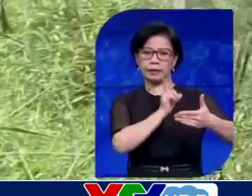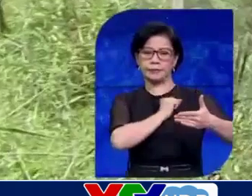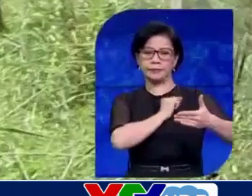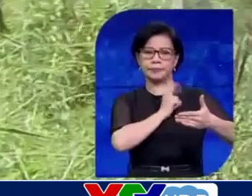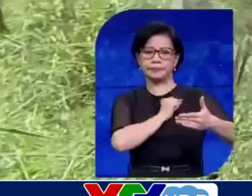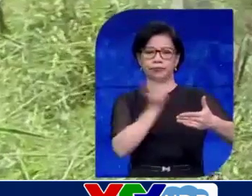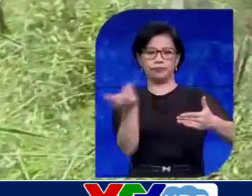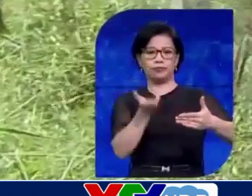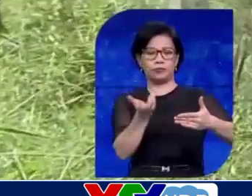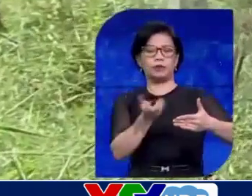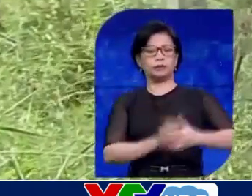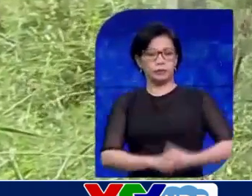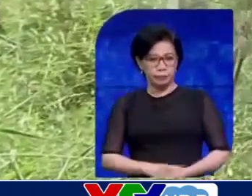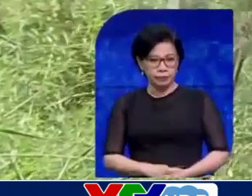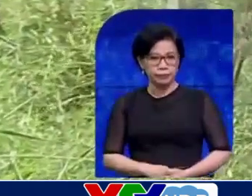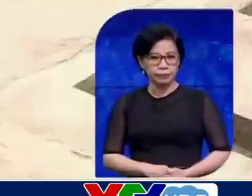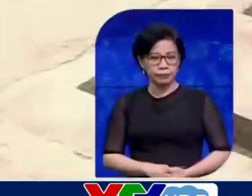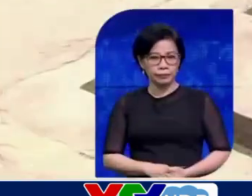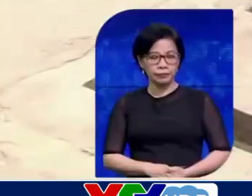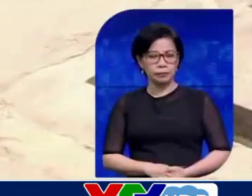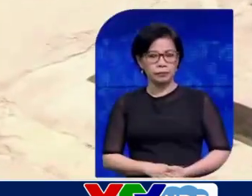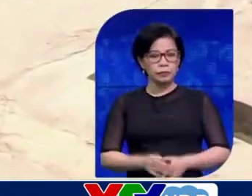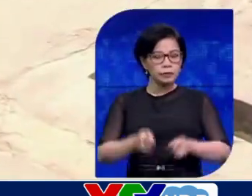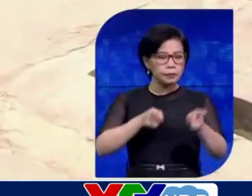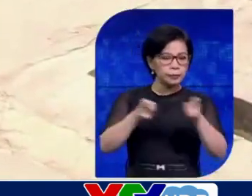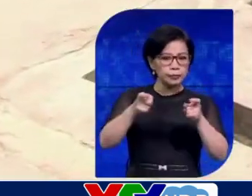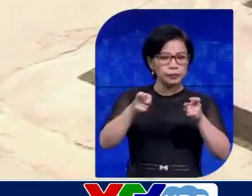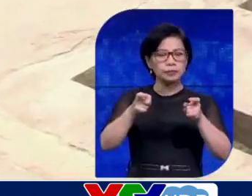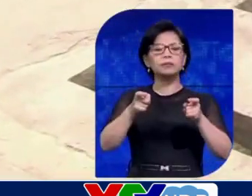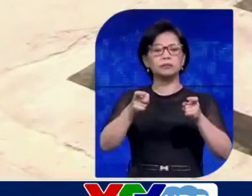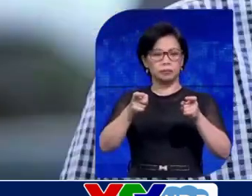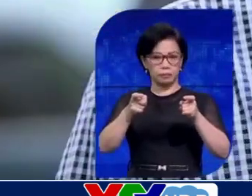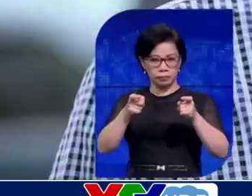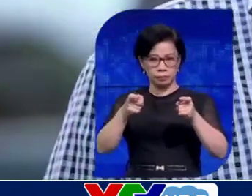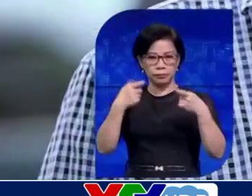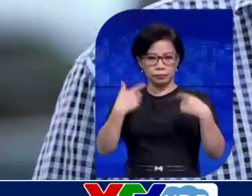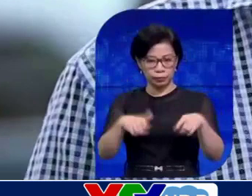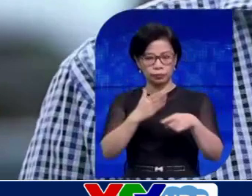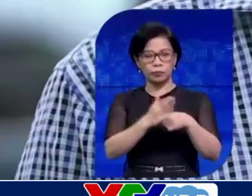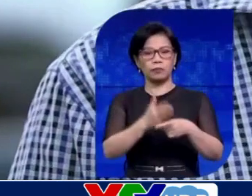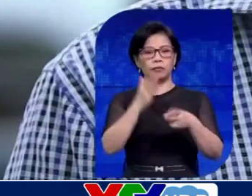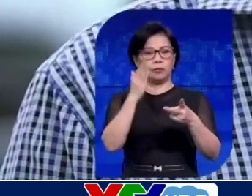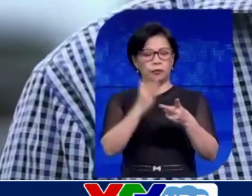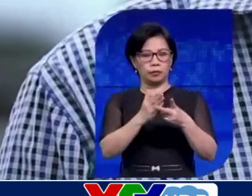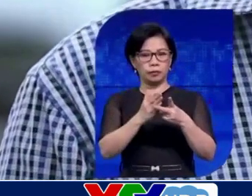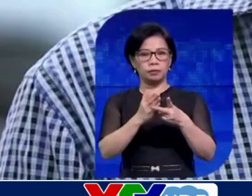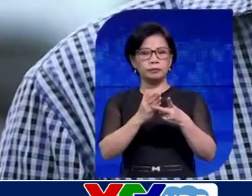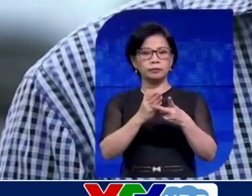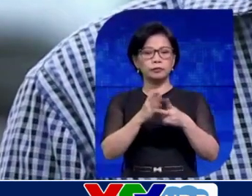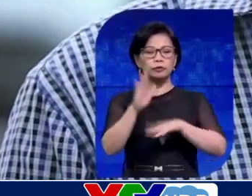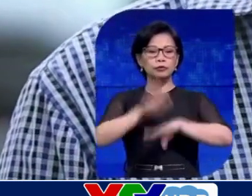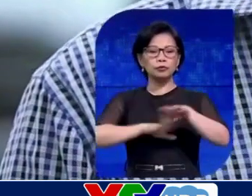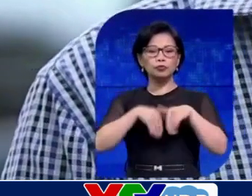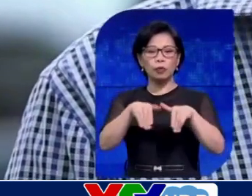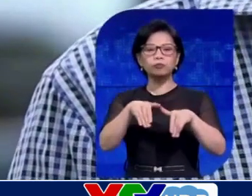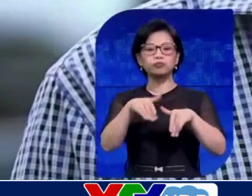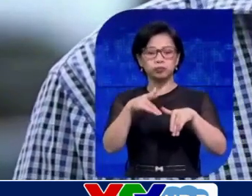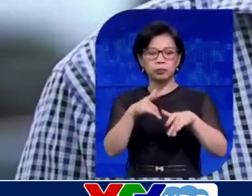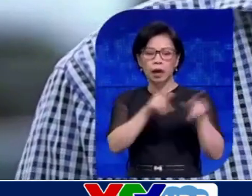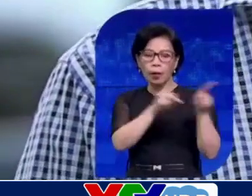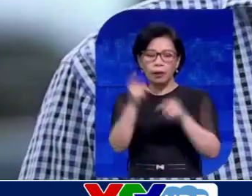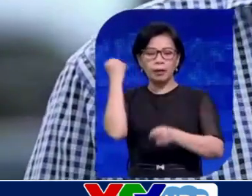lớn. Thuận thiên là chúng ta phải có kiểm soát, tức là chúng ta thích nghi có kiểm soát. Và chúng ta muốn như vậy được thì chúng ta mới chủ động được trong tất cả các cái kế